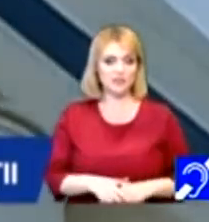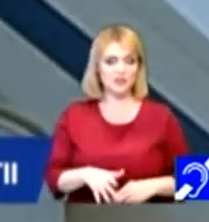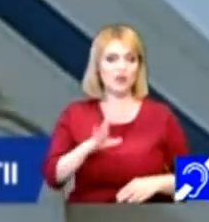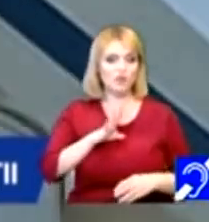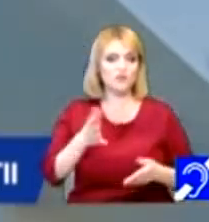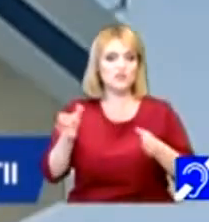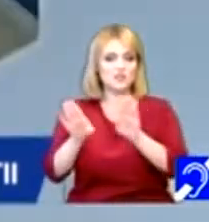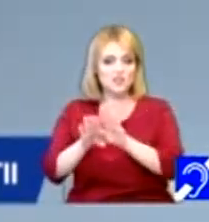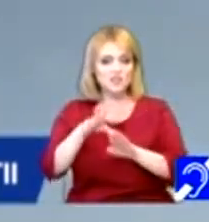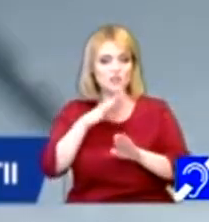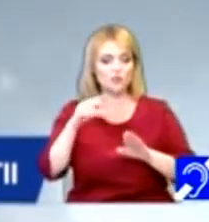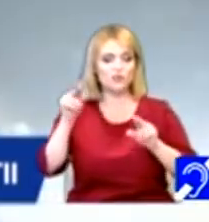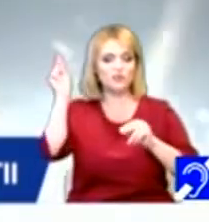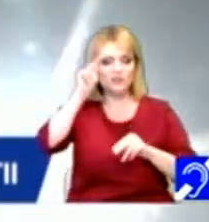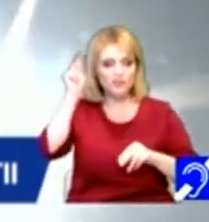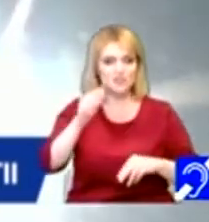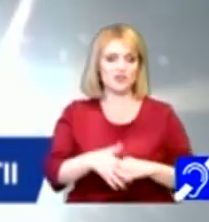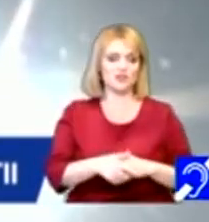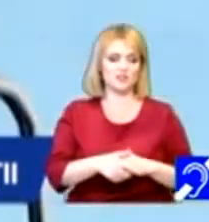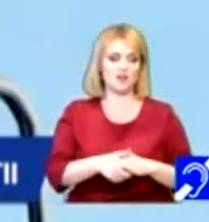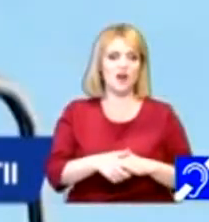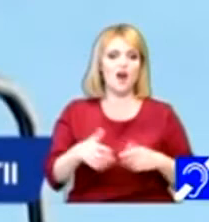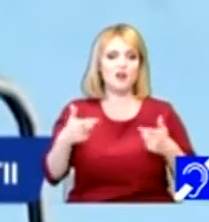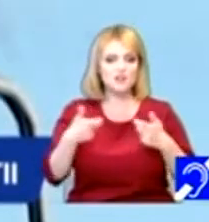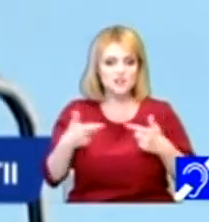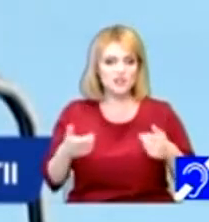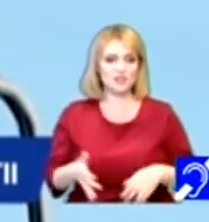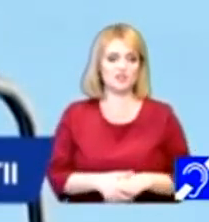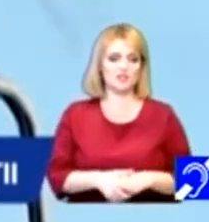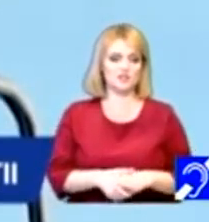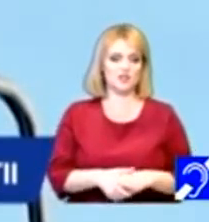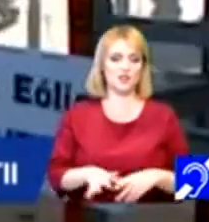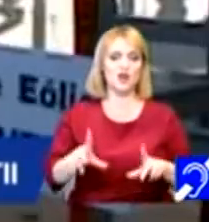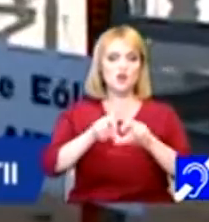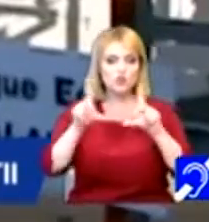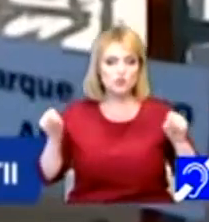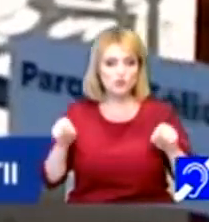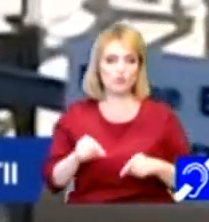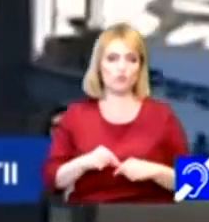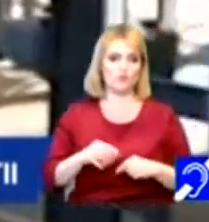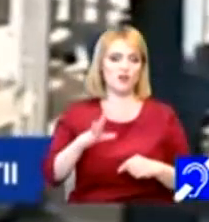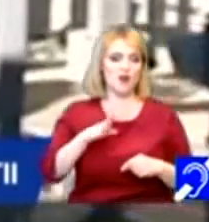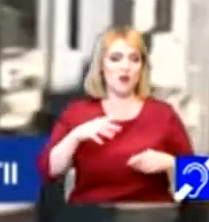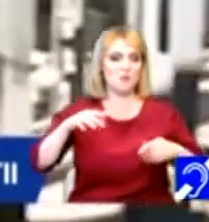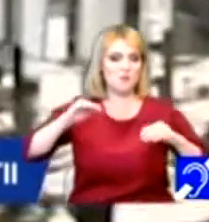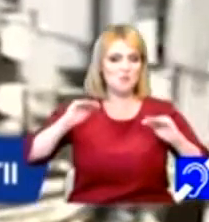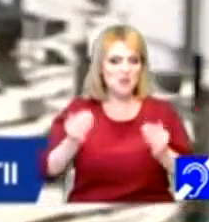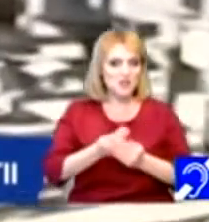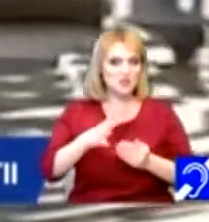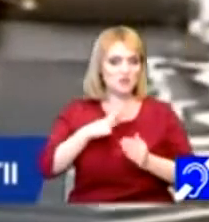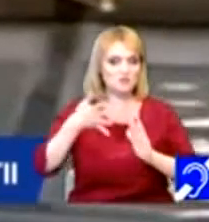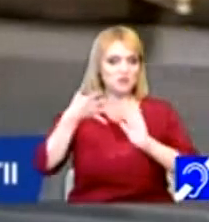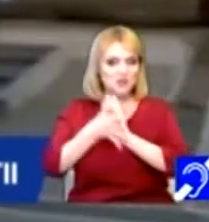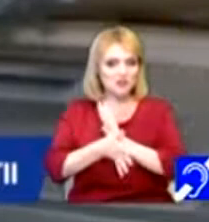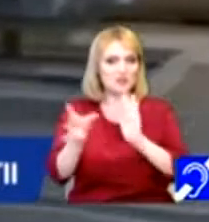învățământ, întreprinderilor industriale, restaurantelor și hotelurilor a dus la o scădere de aproape 8% a consumului de energie electrică. Cel mai puțin